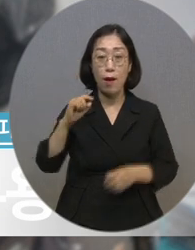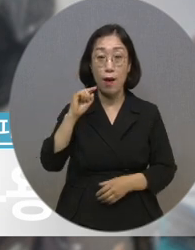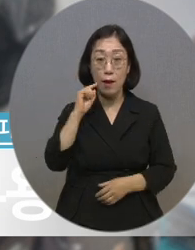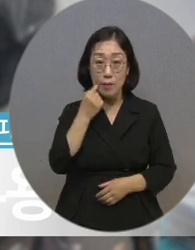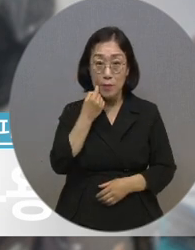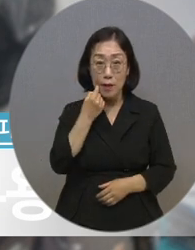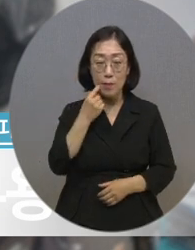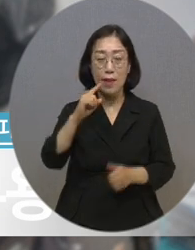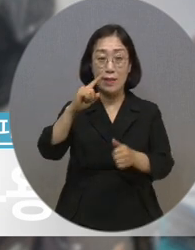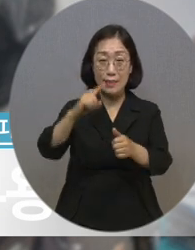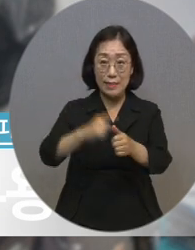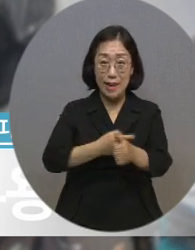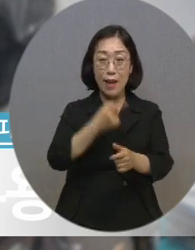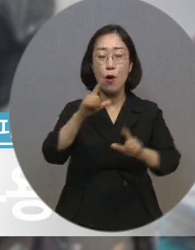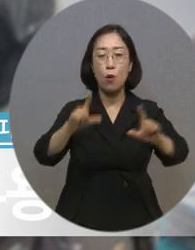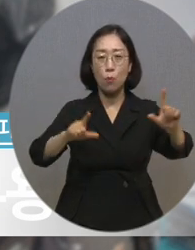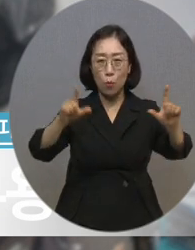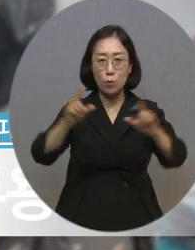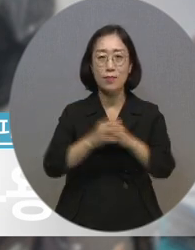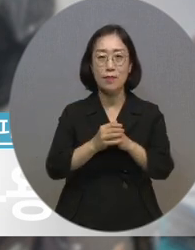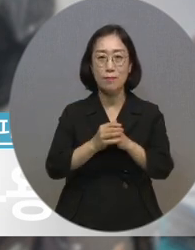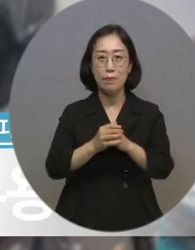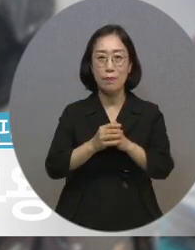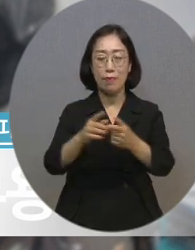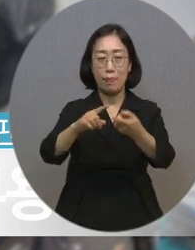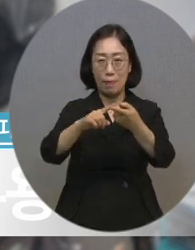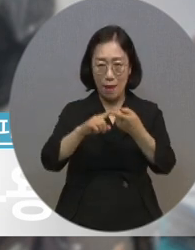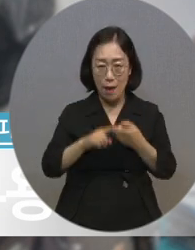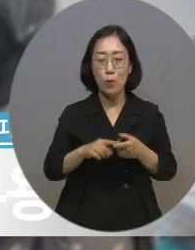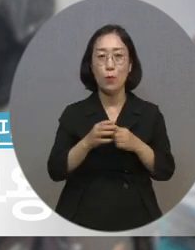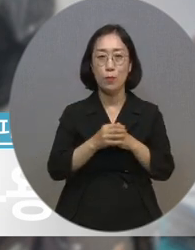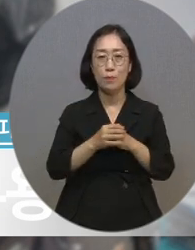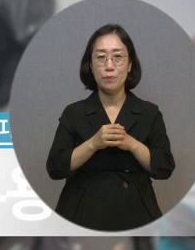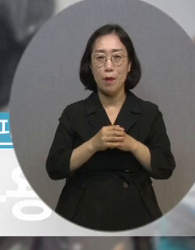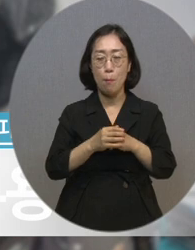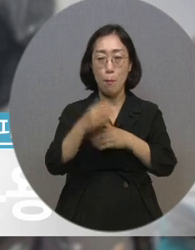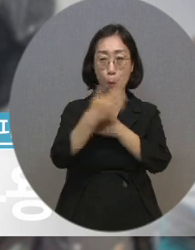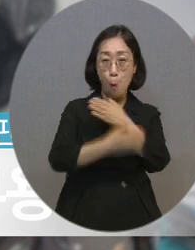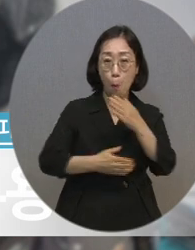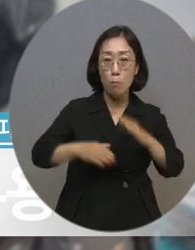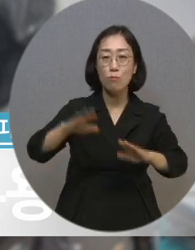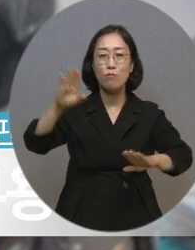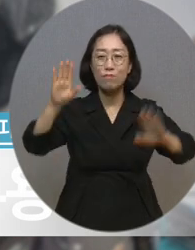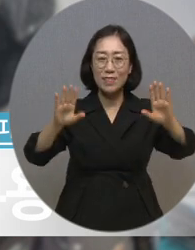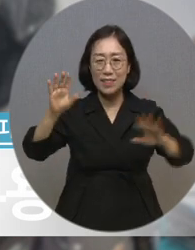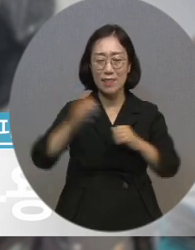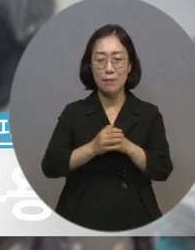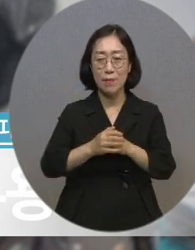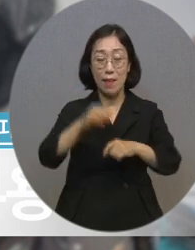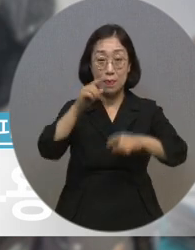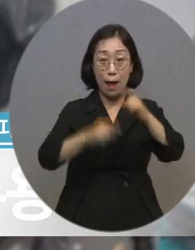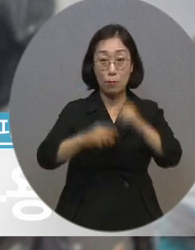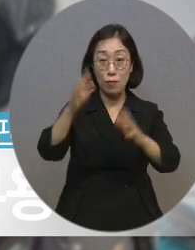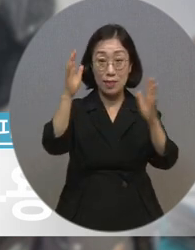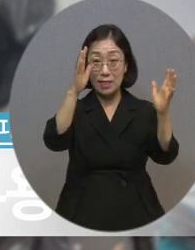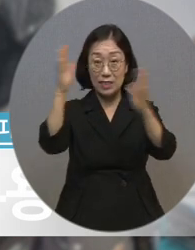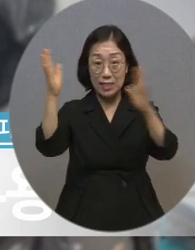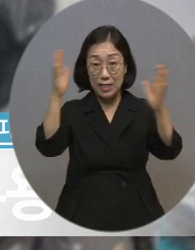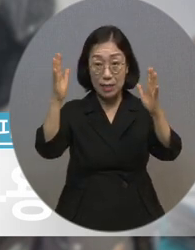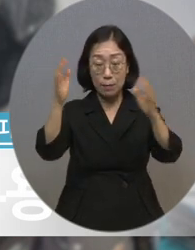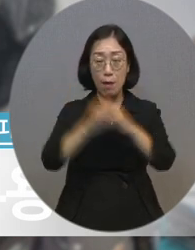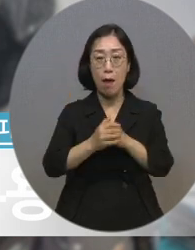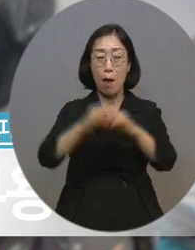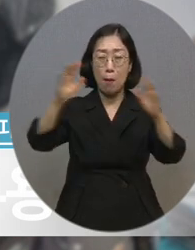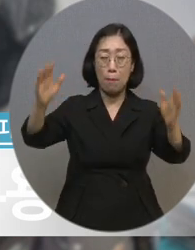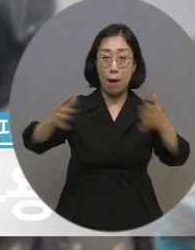자연을 본받아 순응하면서 움직임이라고 표현하고 싶어요. 나뭇가지가 흔들리면 바람이 세게 불면